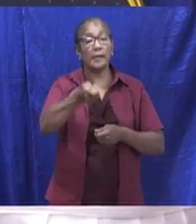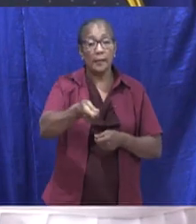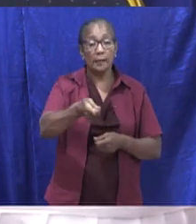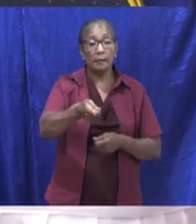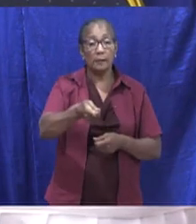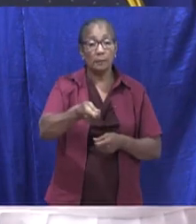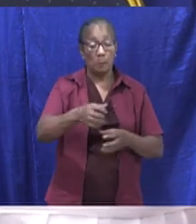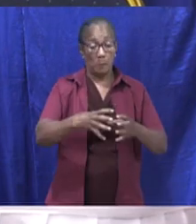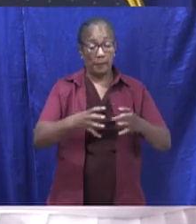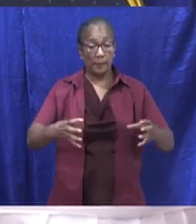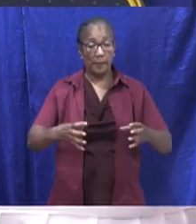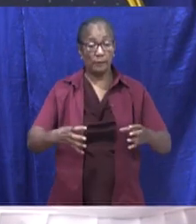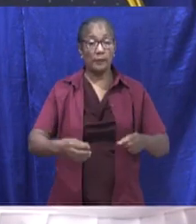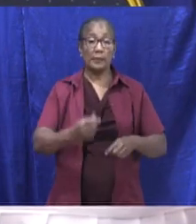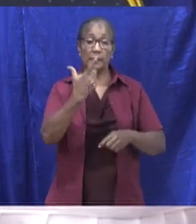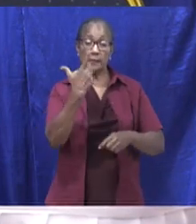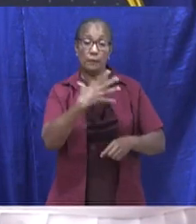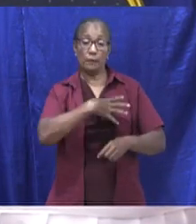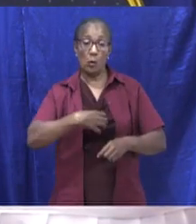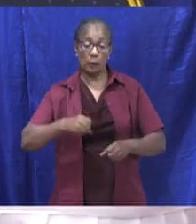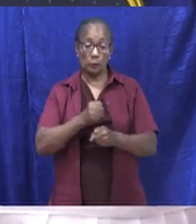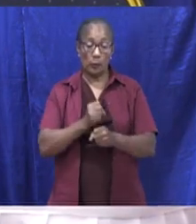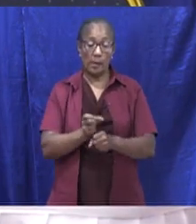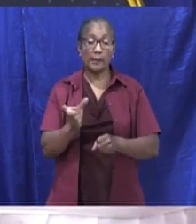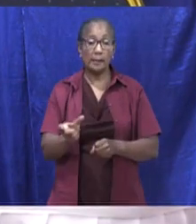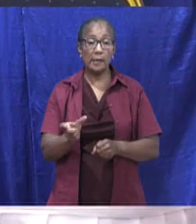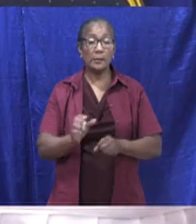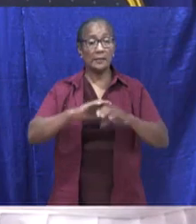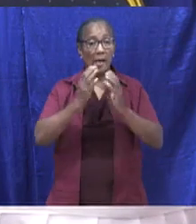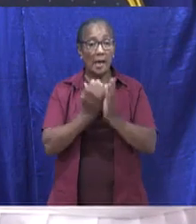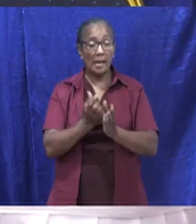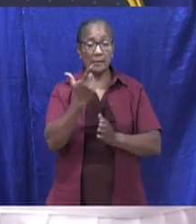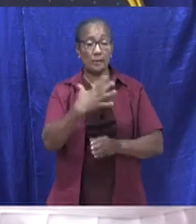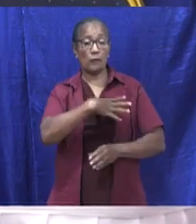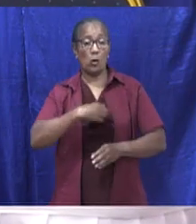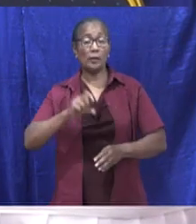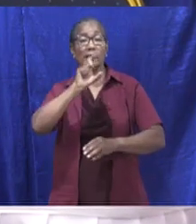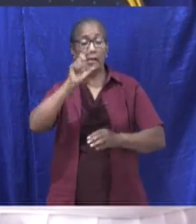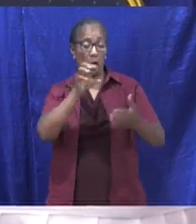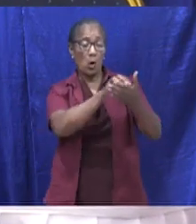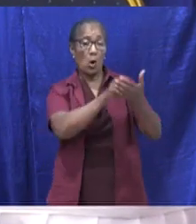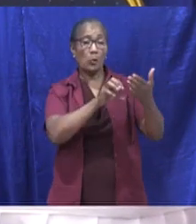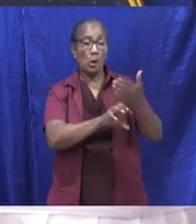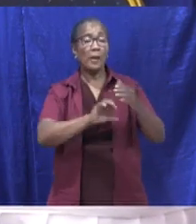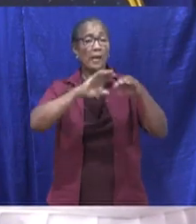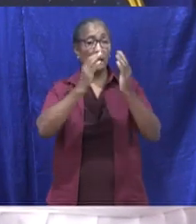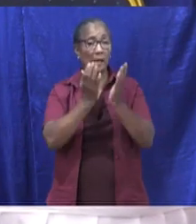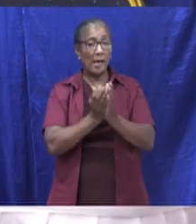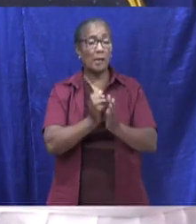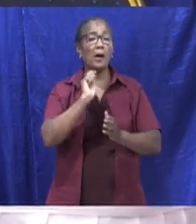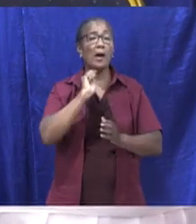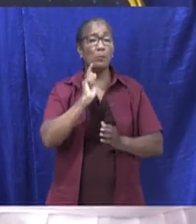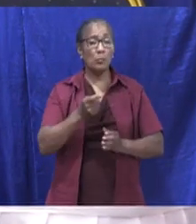We hebben bedrijven gehad die 700 werknemers hebben en ze hebben alle 700 namen voor ons gestuurd en alle 700 namen moesten een